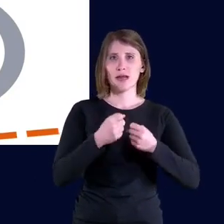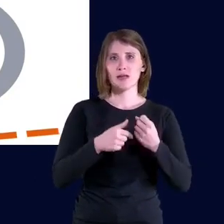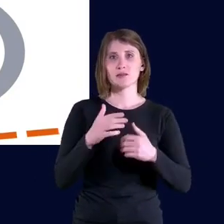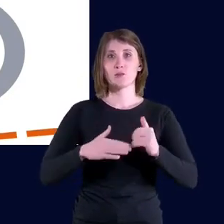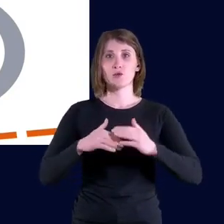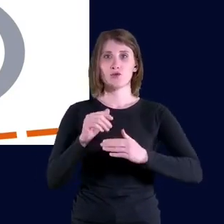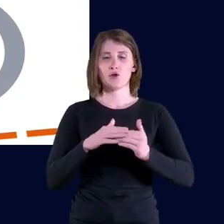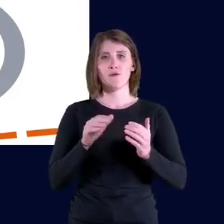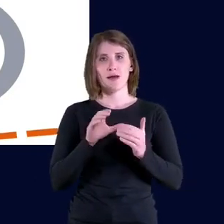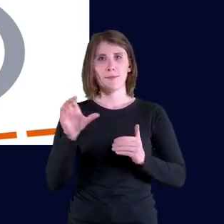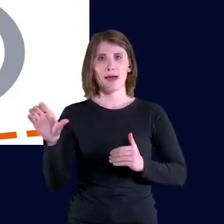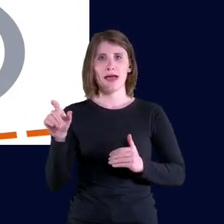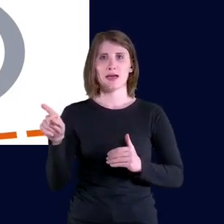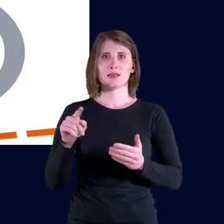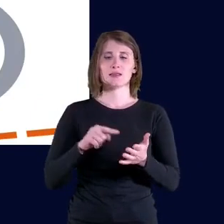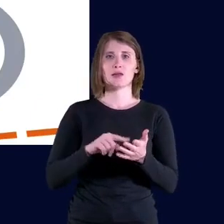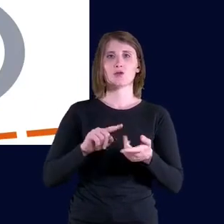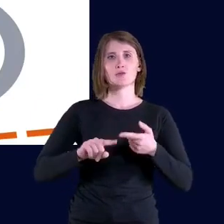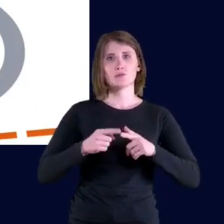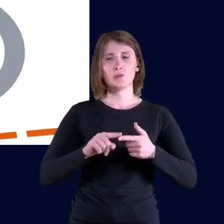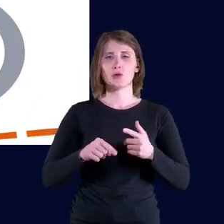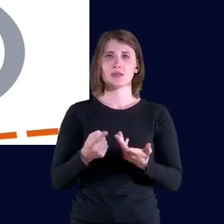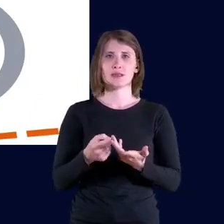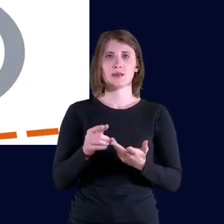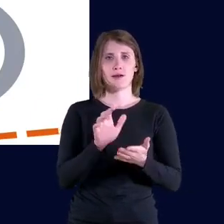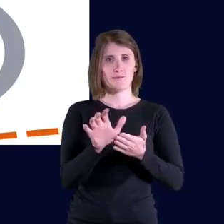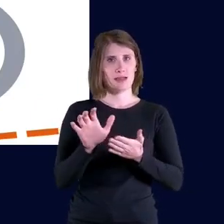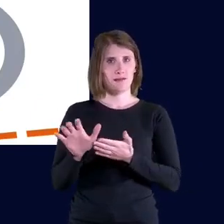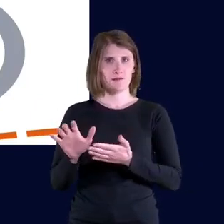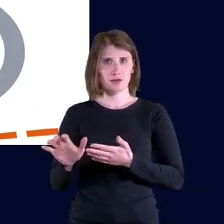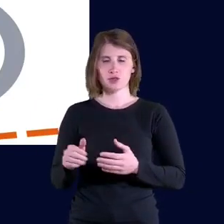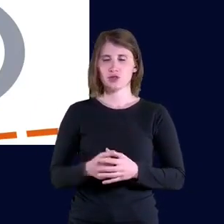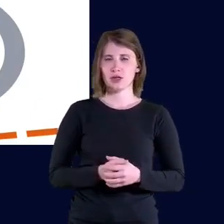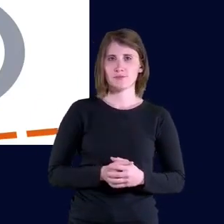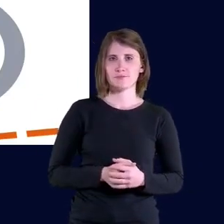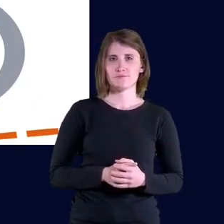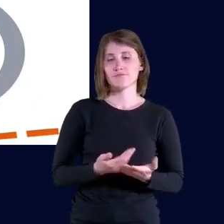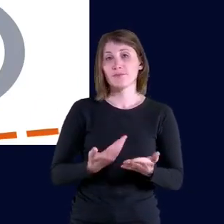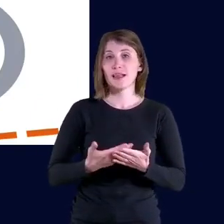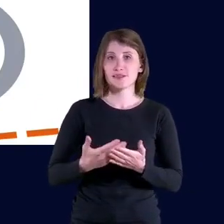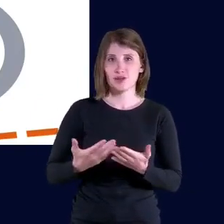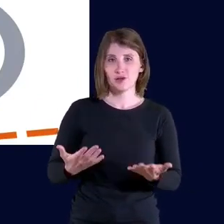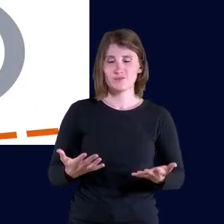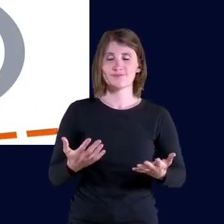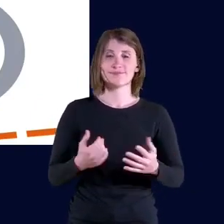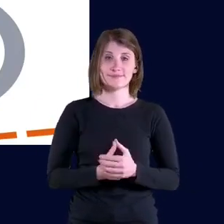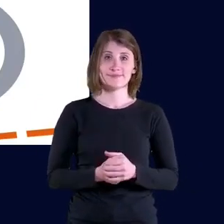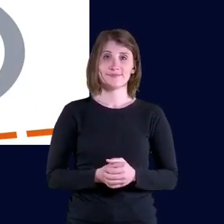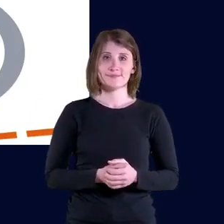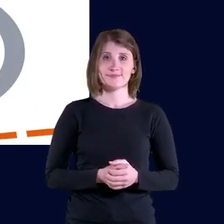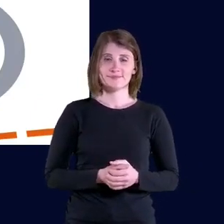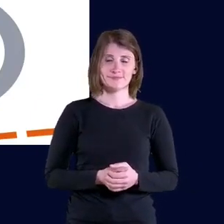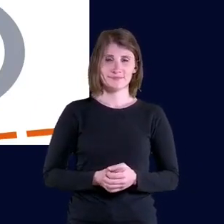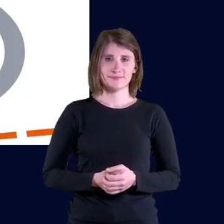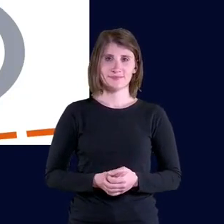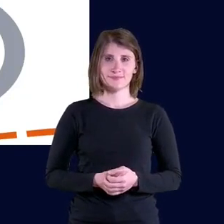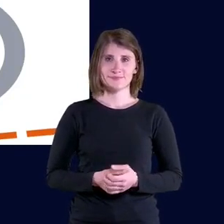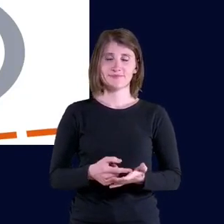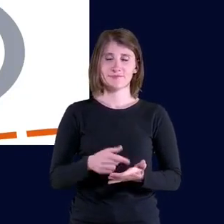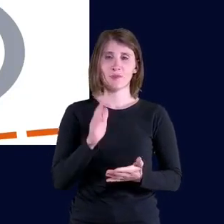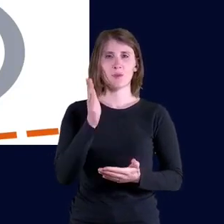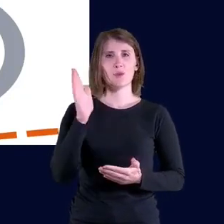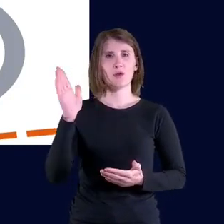budową bazy do spraw polityki wydawniczych wzięło się to głównie z tego że